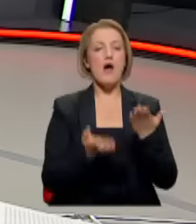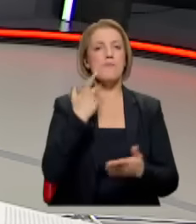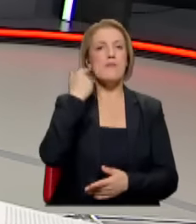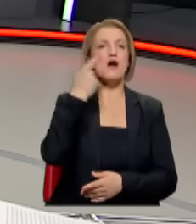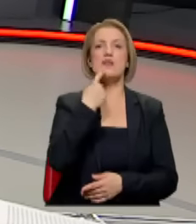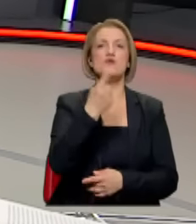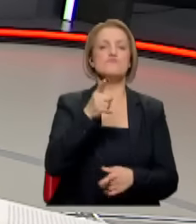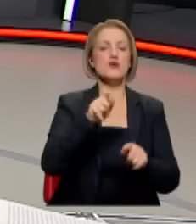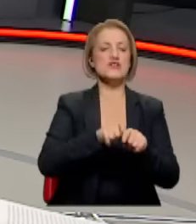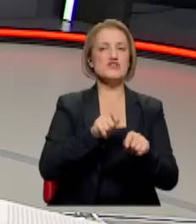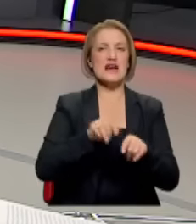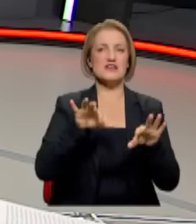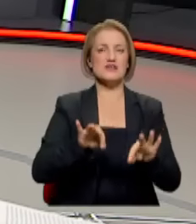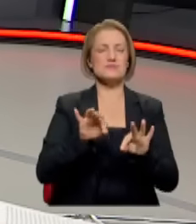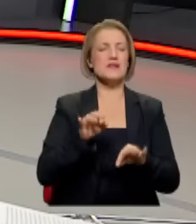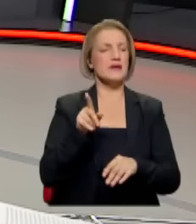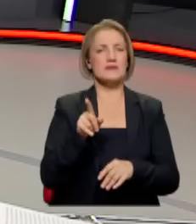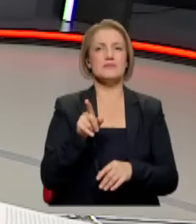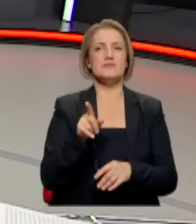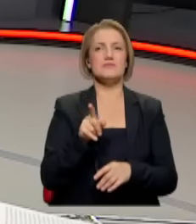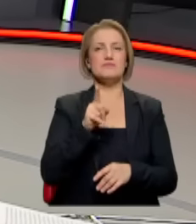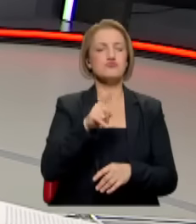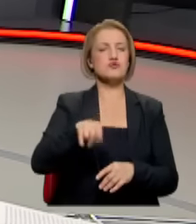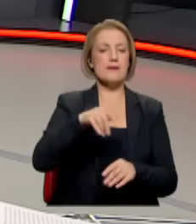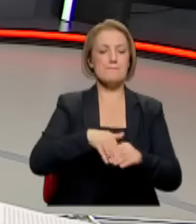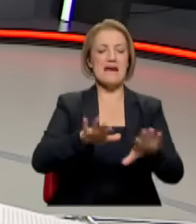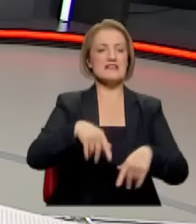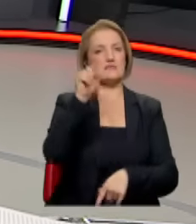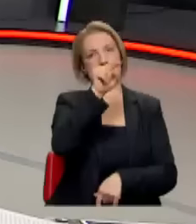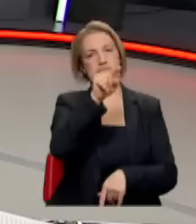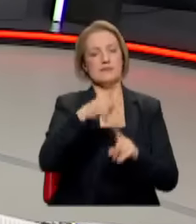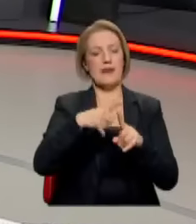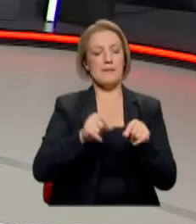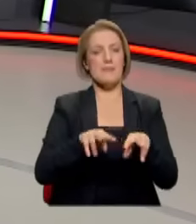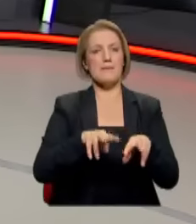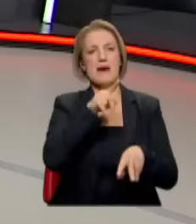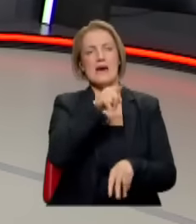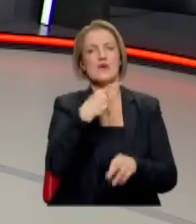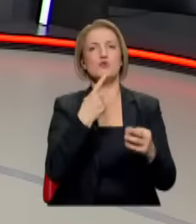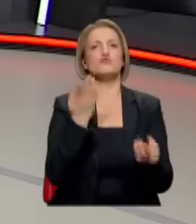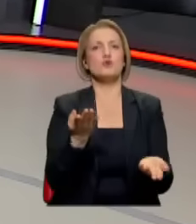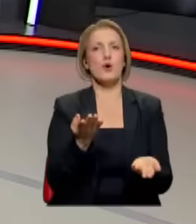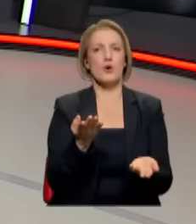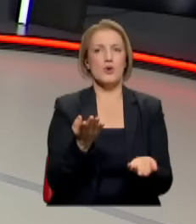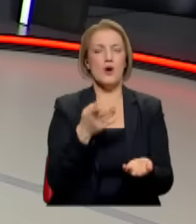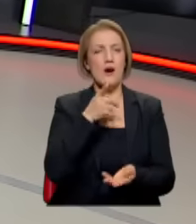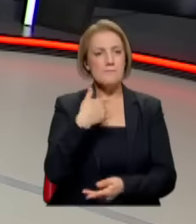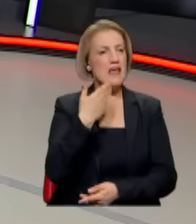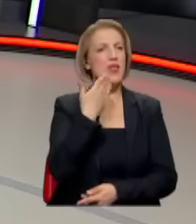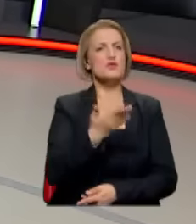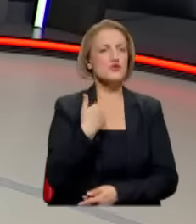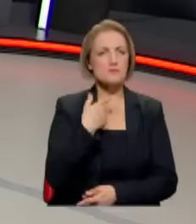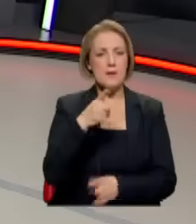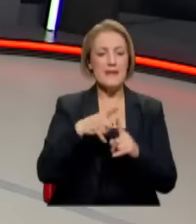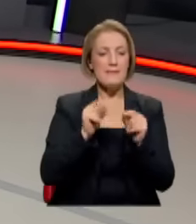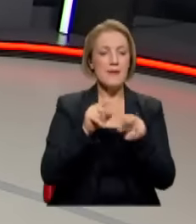diyor bu işler diyor şimdi soru üzerine gene bunlar diyor mecliste konuşulur diyor ya mecliste konuşulmadı onu anlatıyoruz hiç